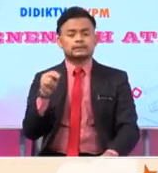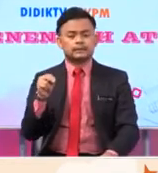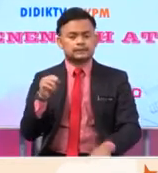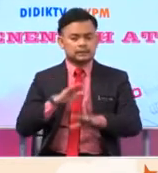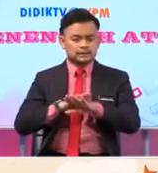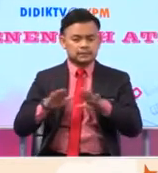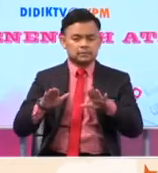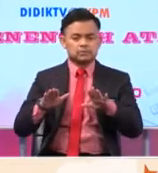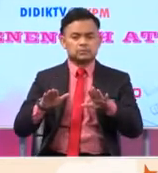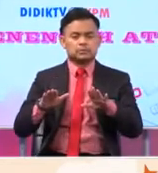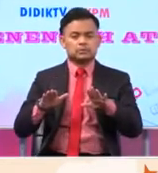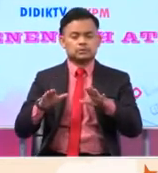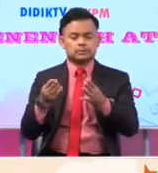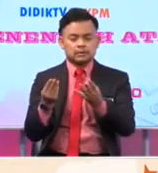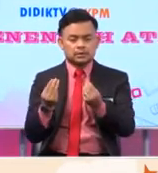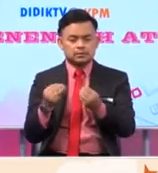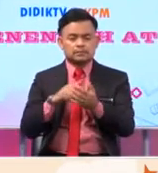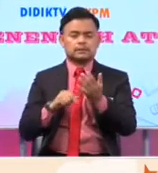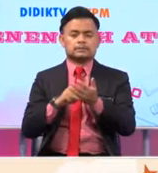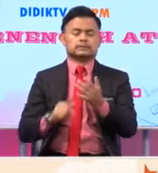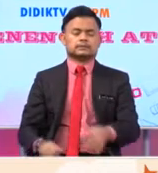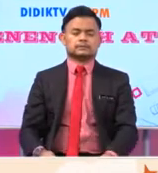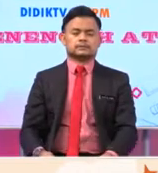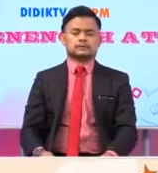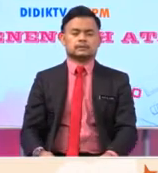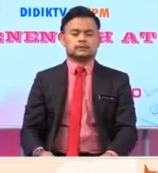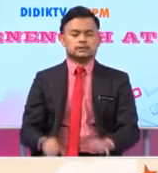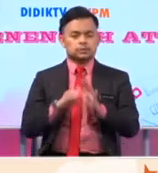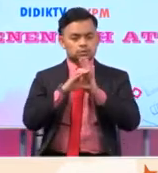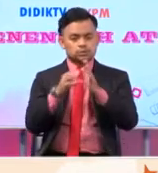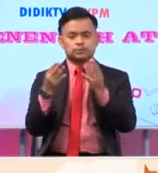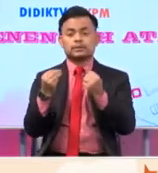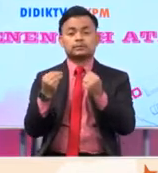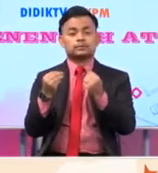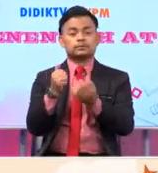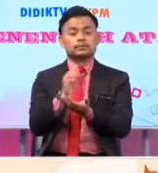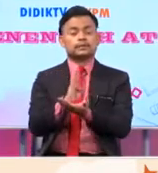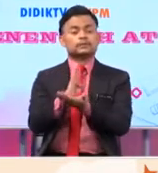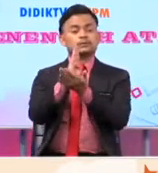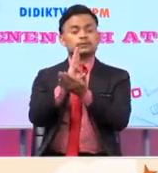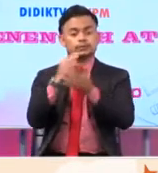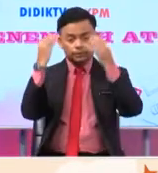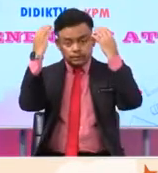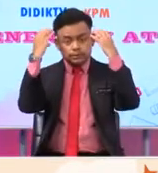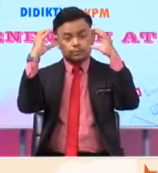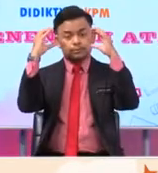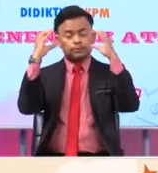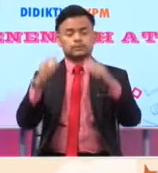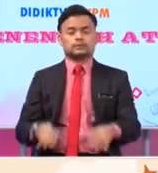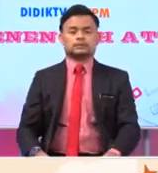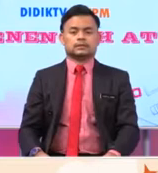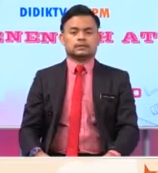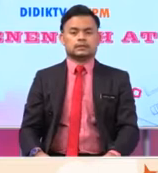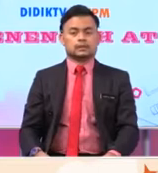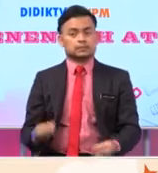Google murid-murid kaum kagak sekolah naik-turun sigotap tubuh fiqih fiqih kalau aku tolong chengdu ini Cikgu baju Pa